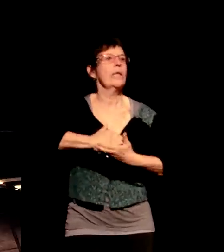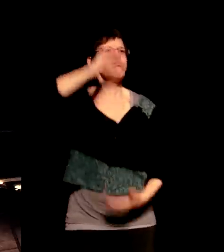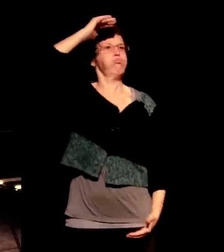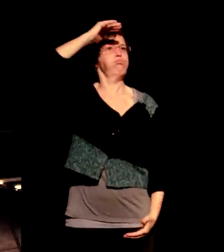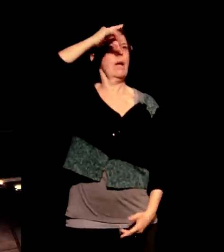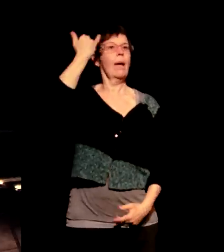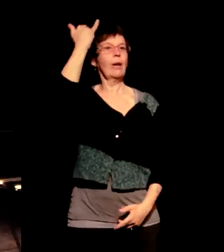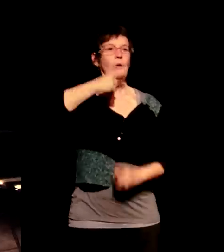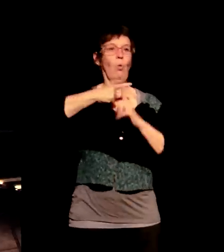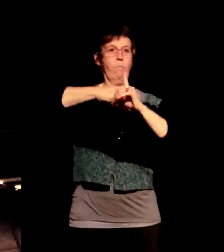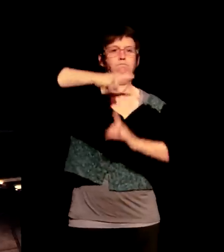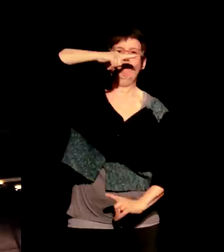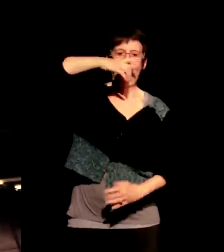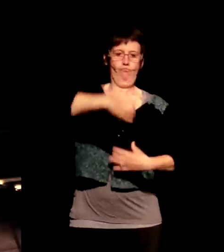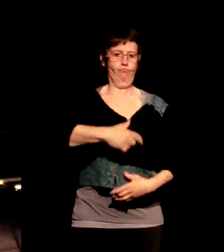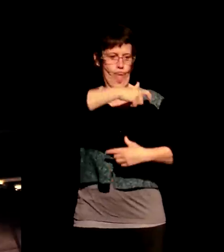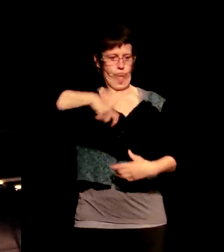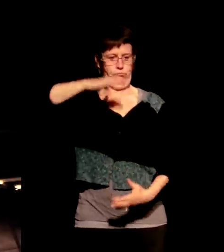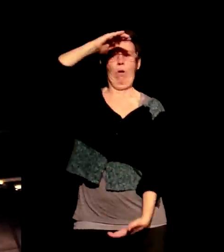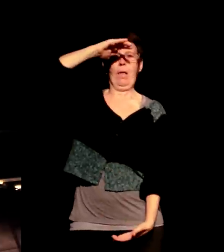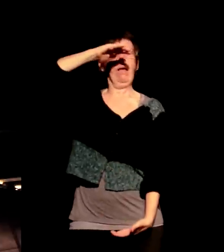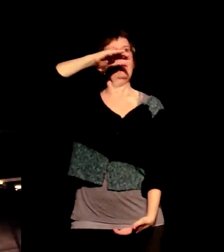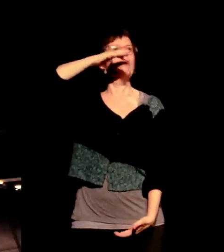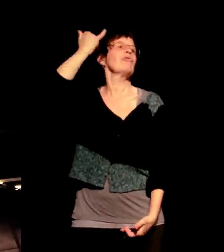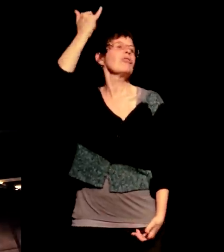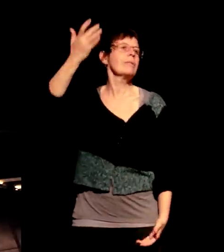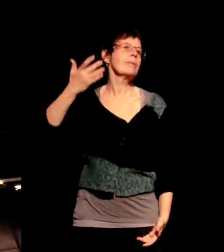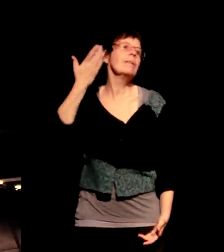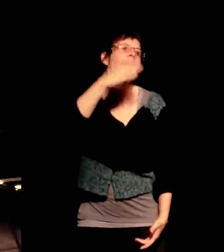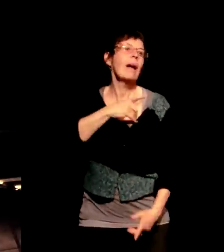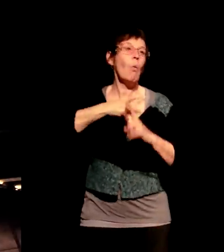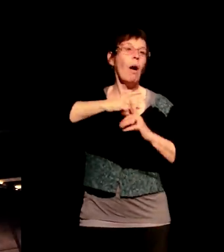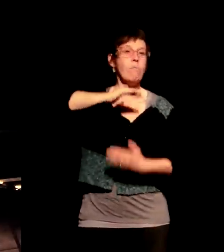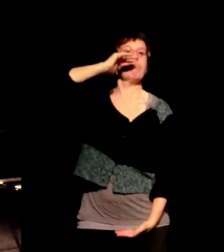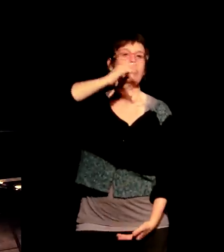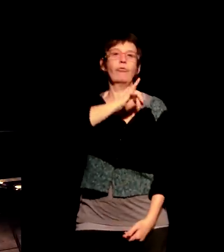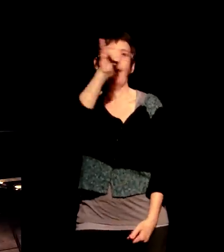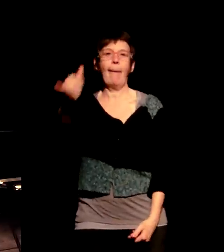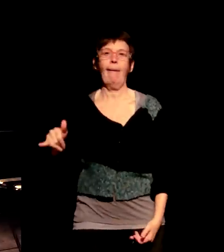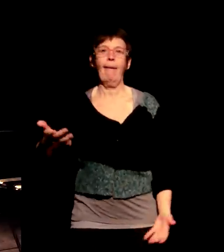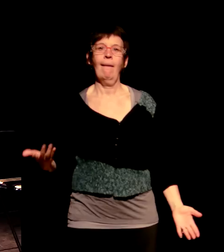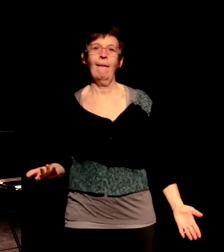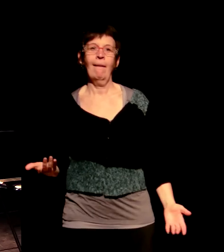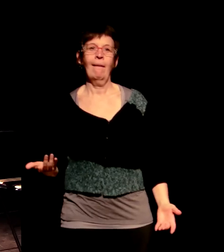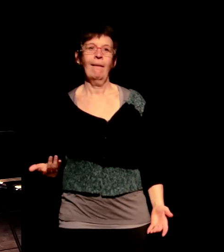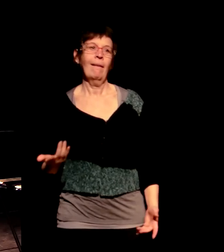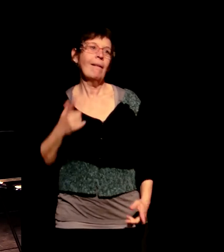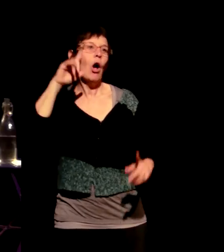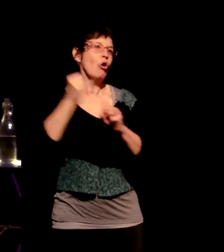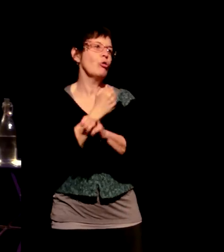Je vous jure que c'est écrit comme ça dans le texte de loi. Bon, tout le monde savait bien c'était quoi l'enjeu.